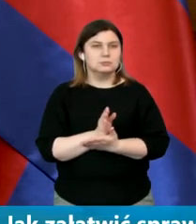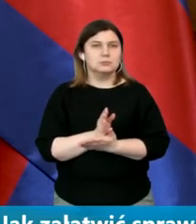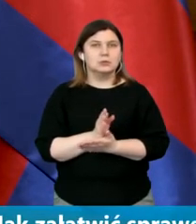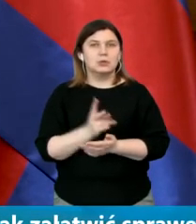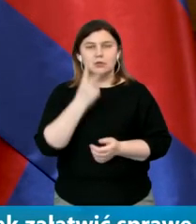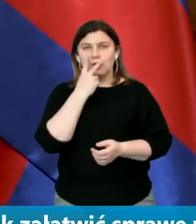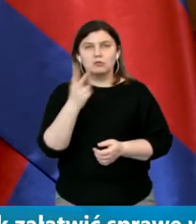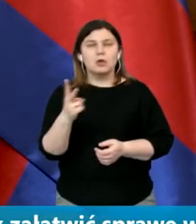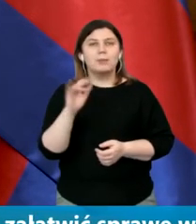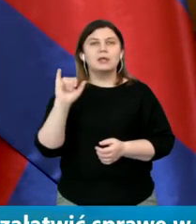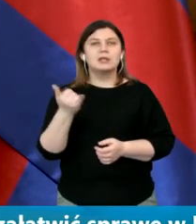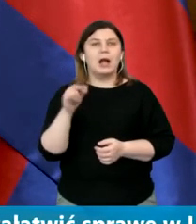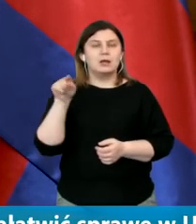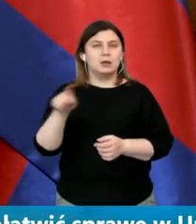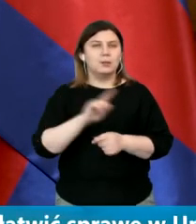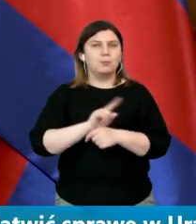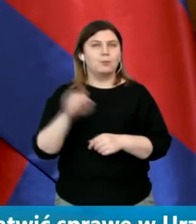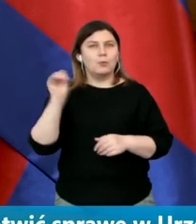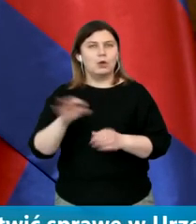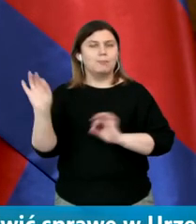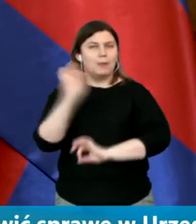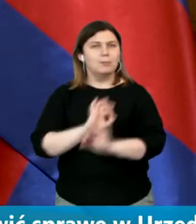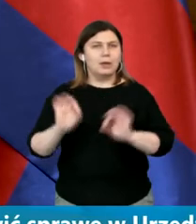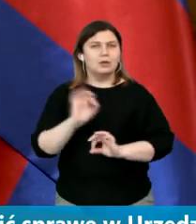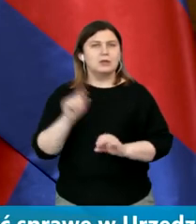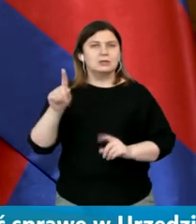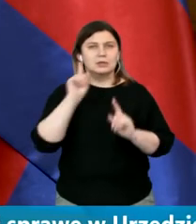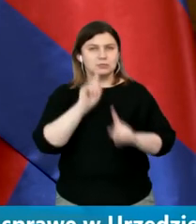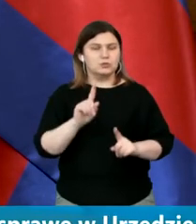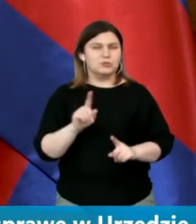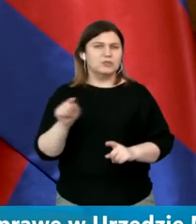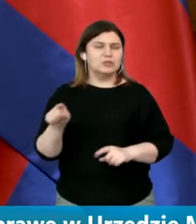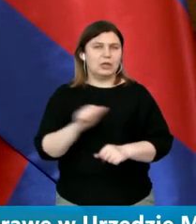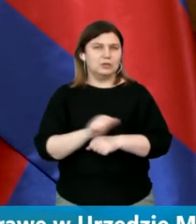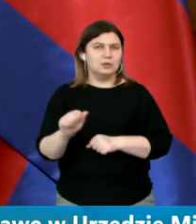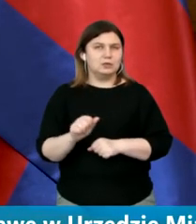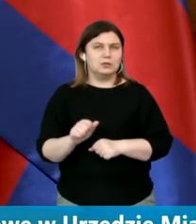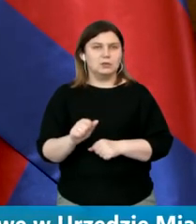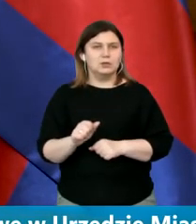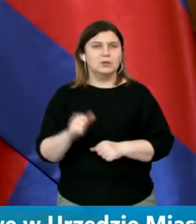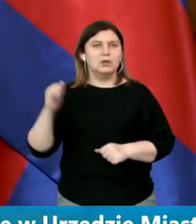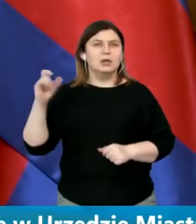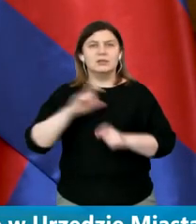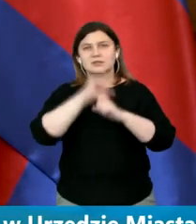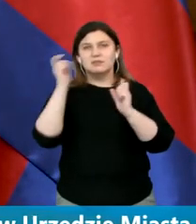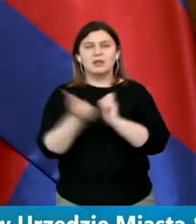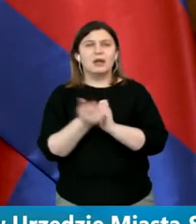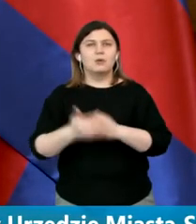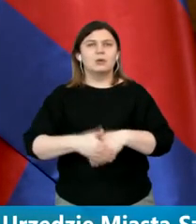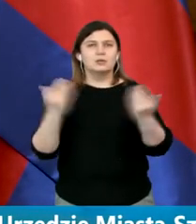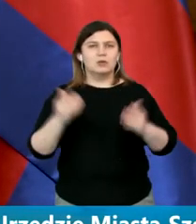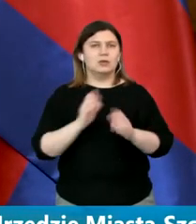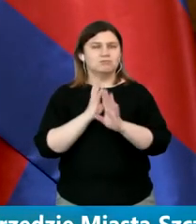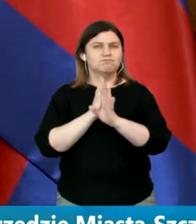przyjrzały się temu, jak można temu zaradzić. Rzeczywiście tam się tworzy właściwie przez cały dzień